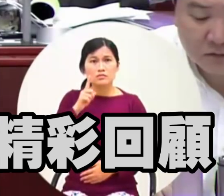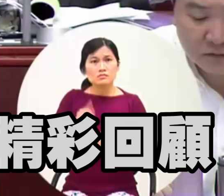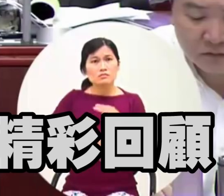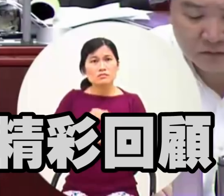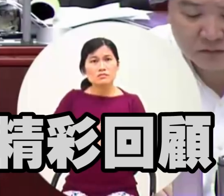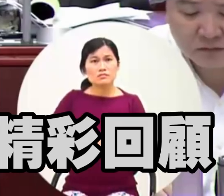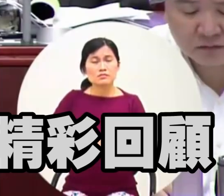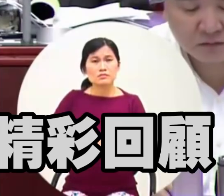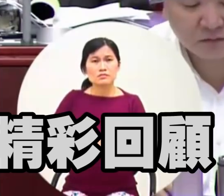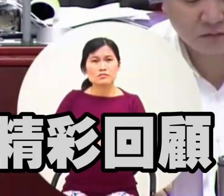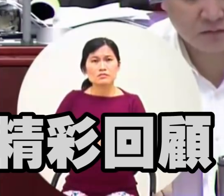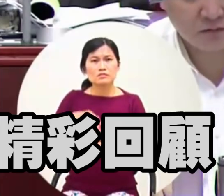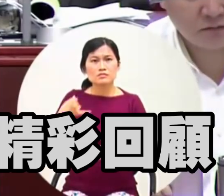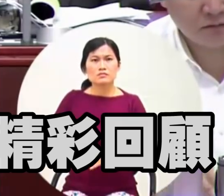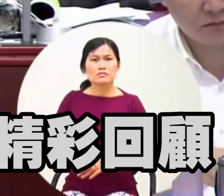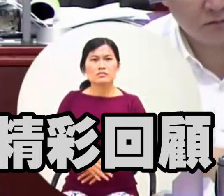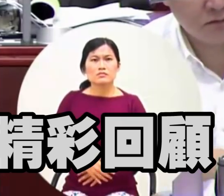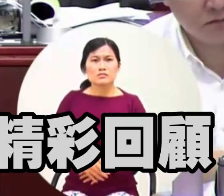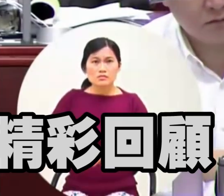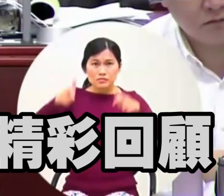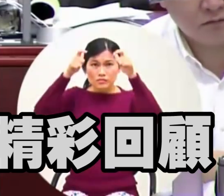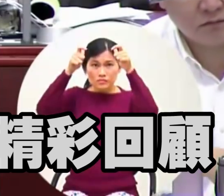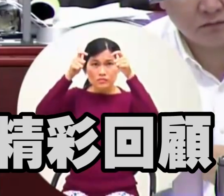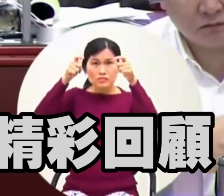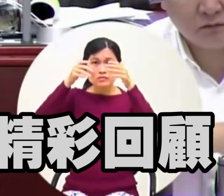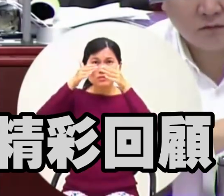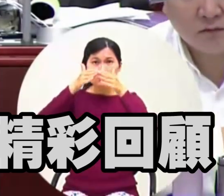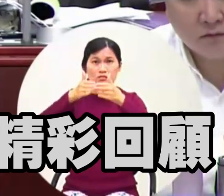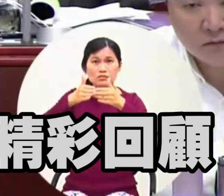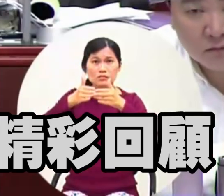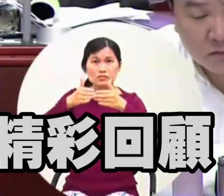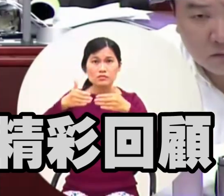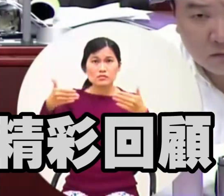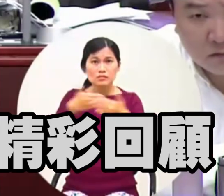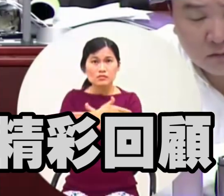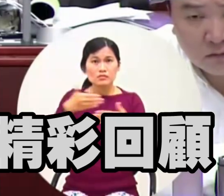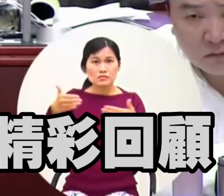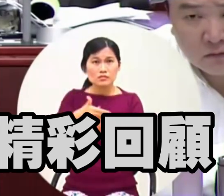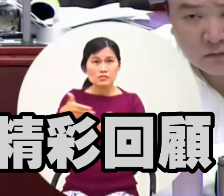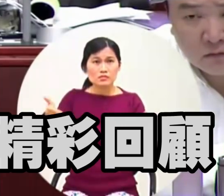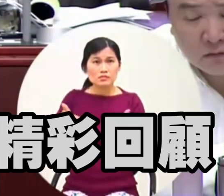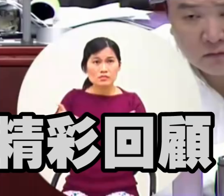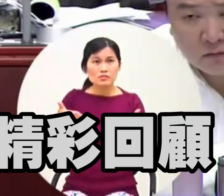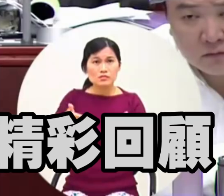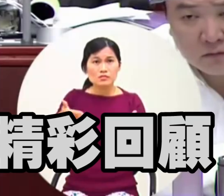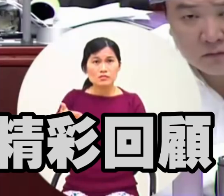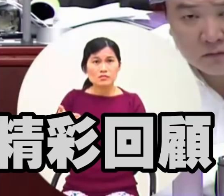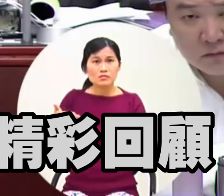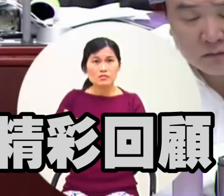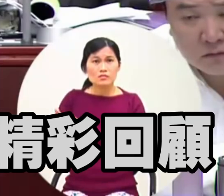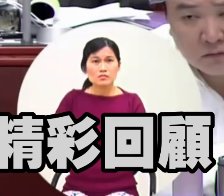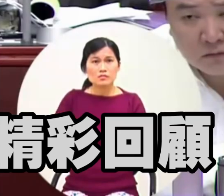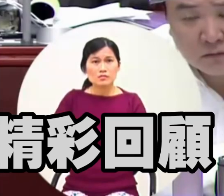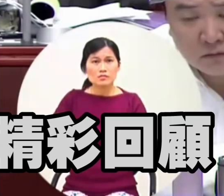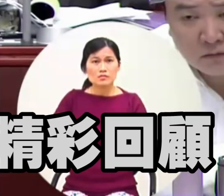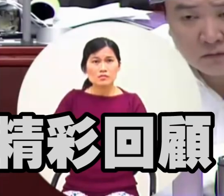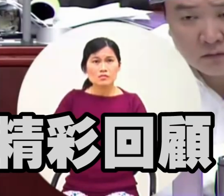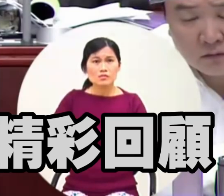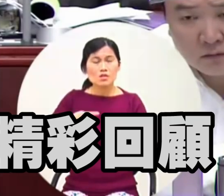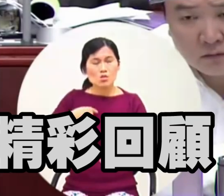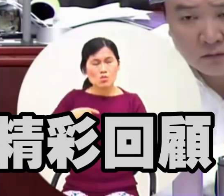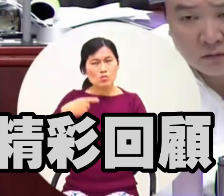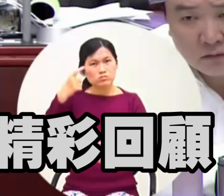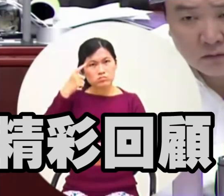谢谢。那高雄在交通建设、城市的建设上，我想高雄市政府